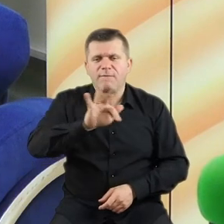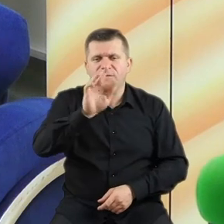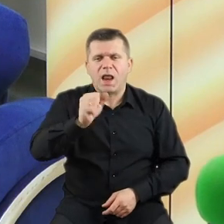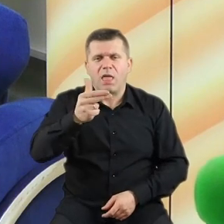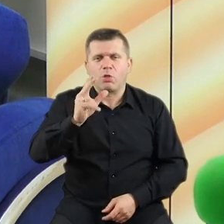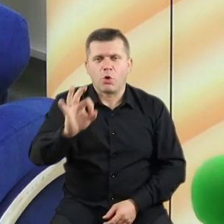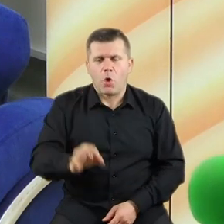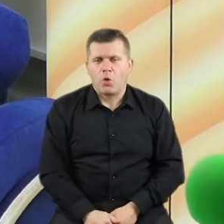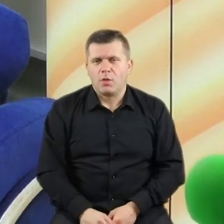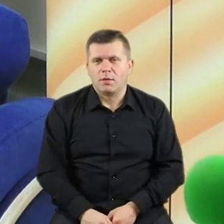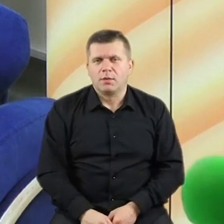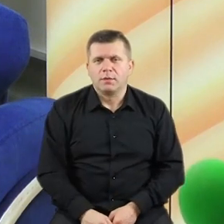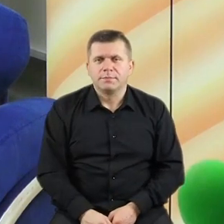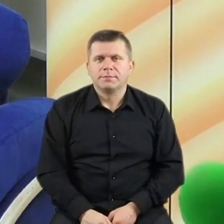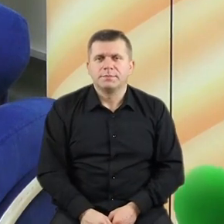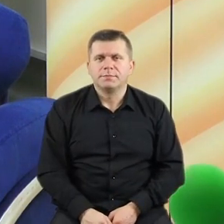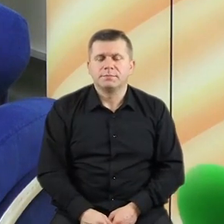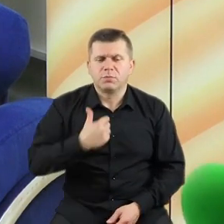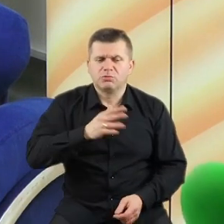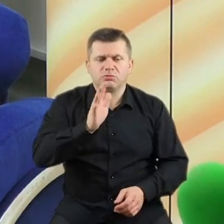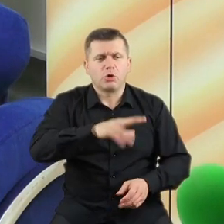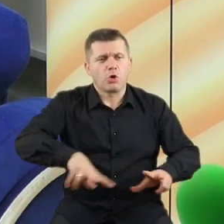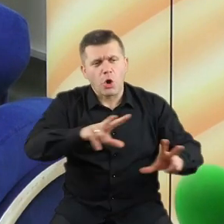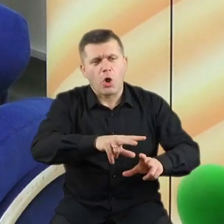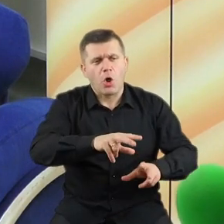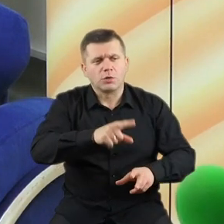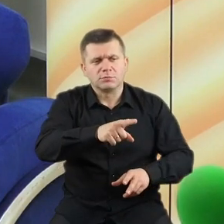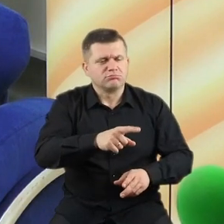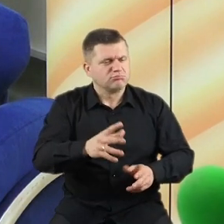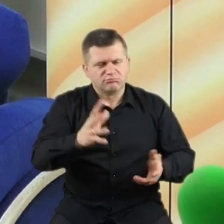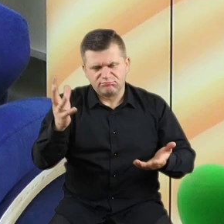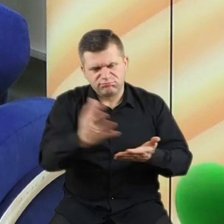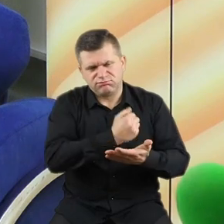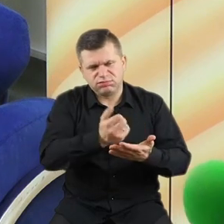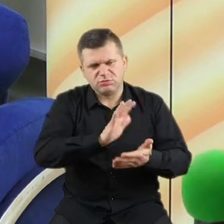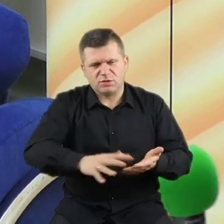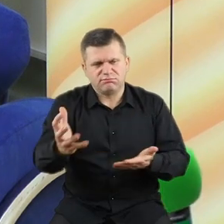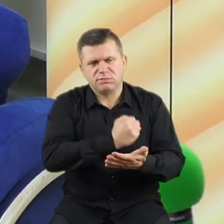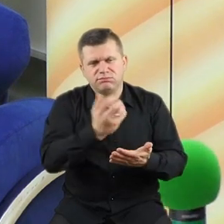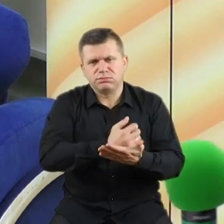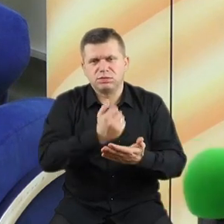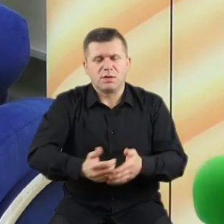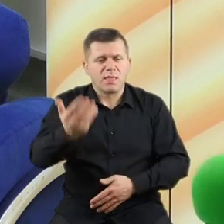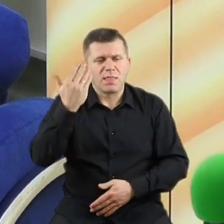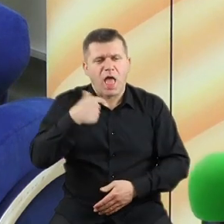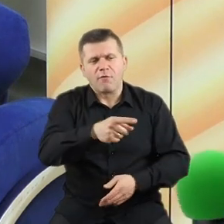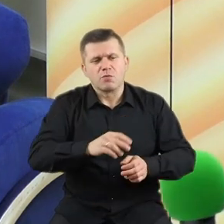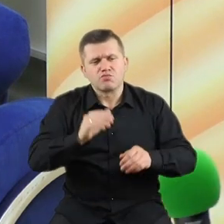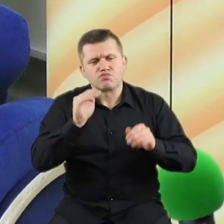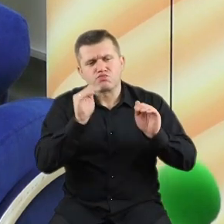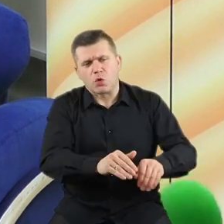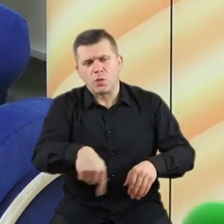czasie II wojny światowej, zabierano dzieci rodzinom nieprawomyślnym, czyli dawniej